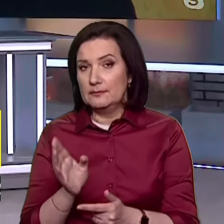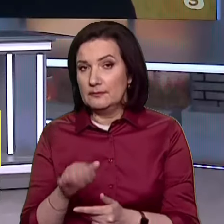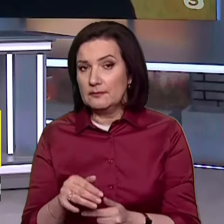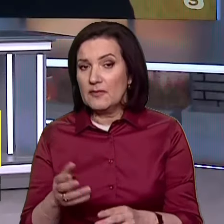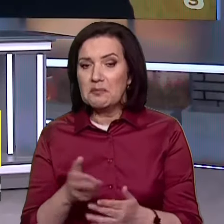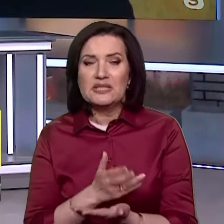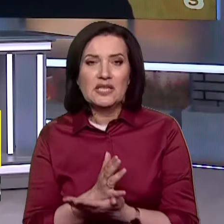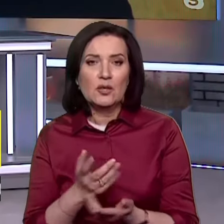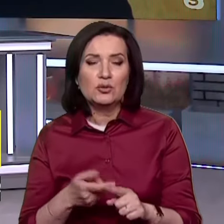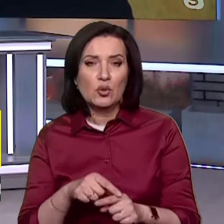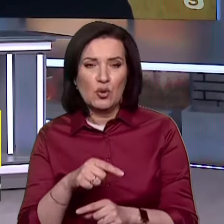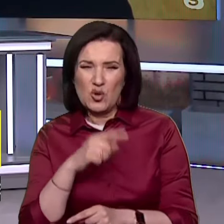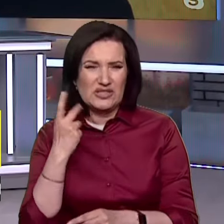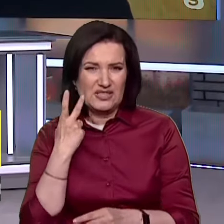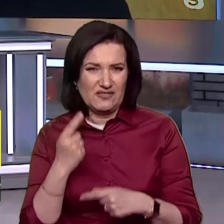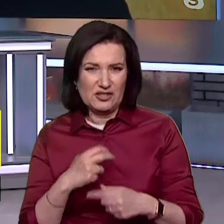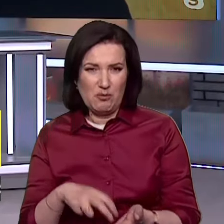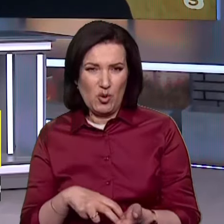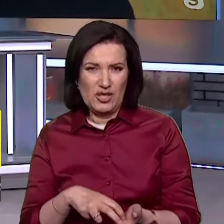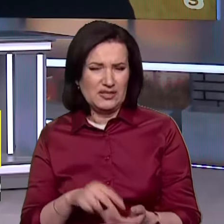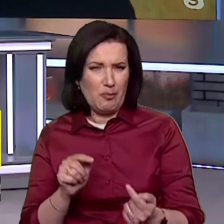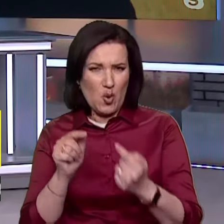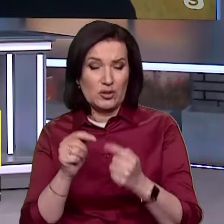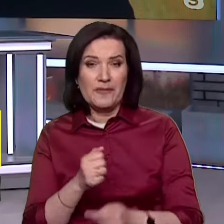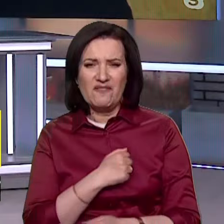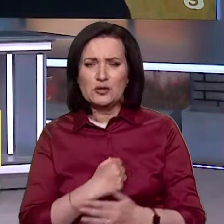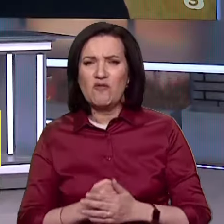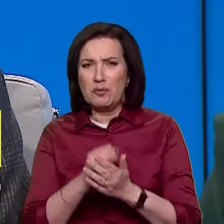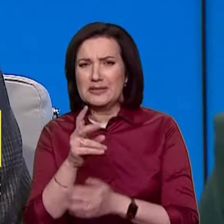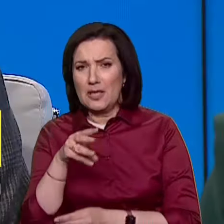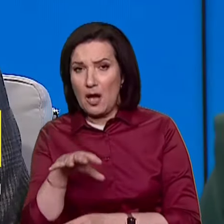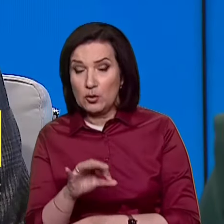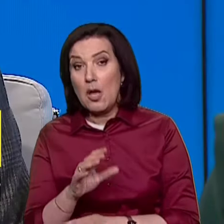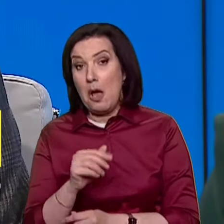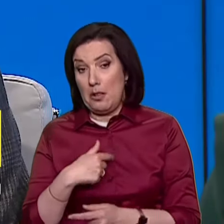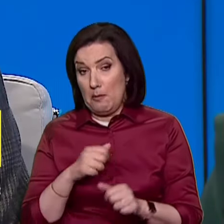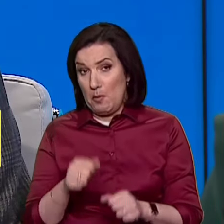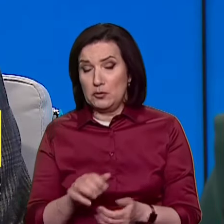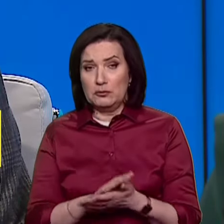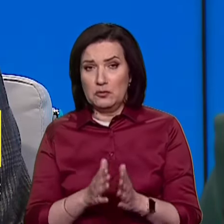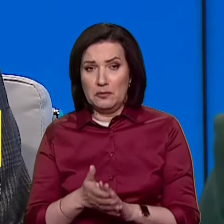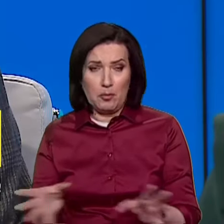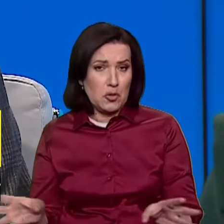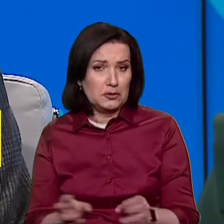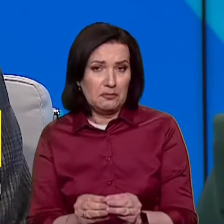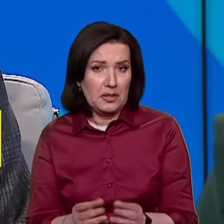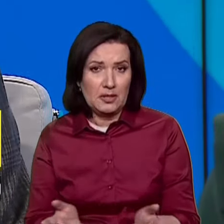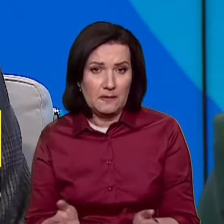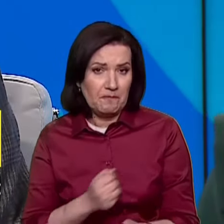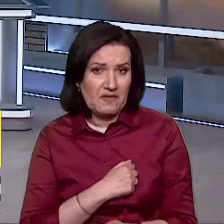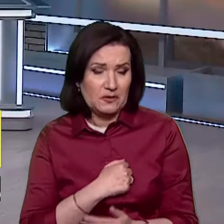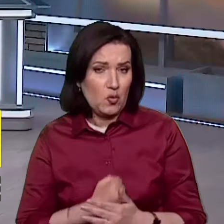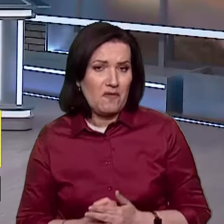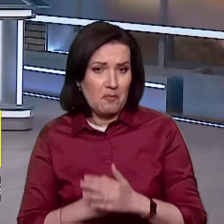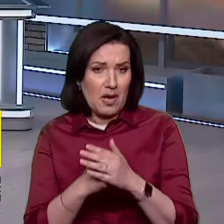без наявності, от чого Росія завжди боїться, виступає проти, військові бази НАТО. Але ми можемо домовлятися про спільні